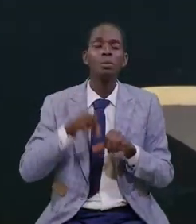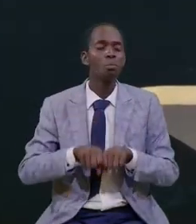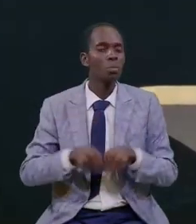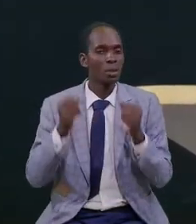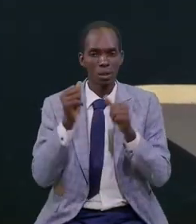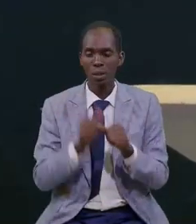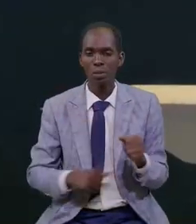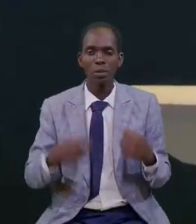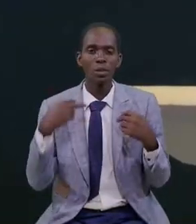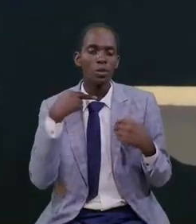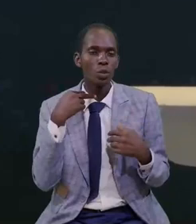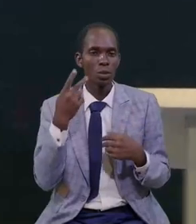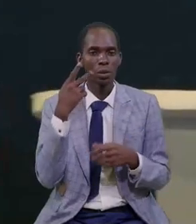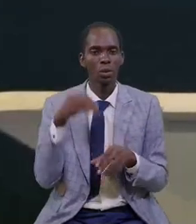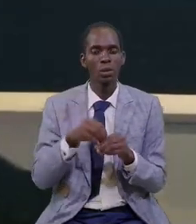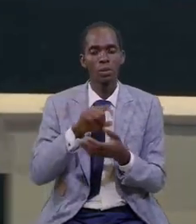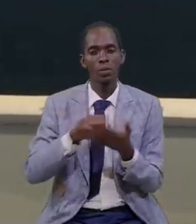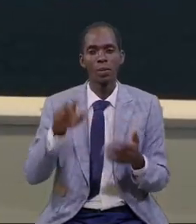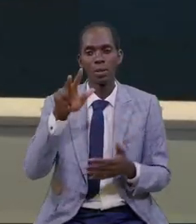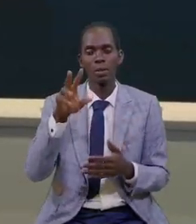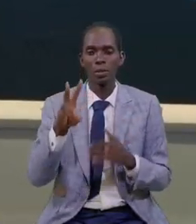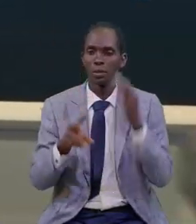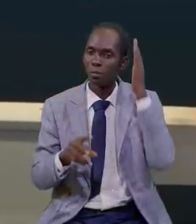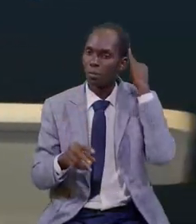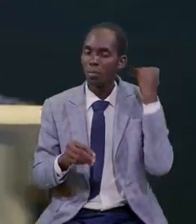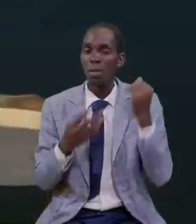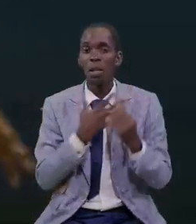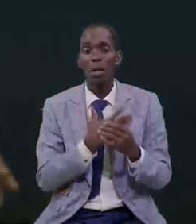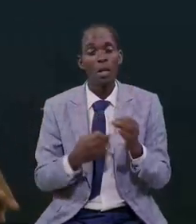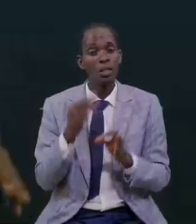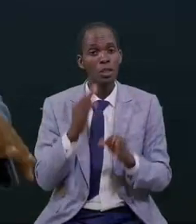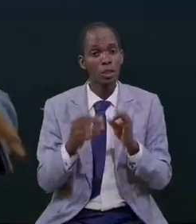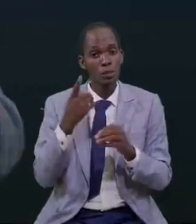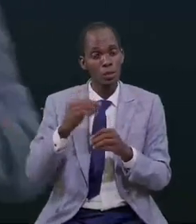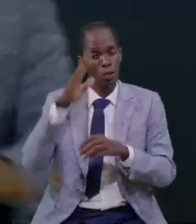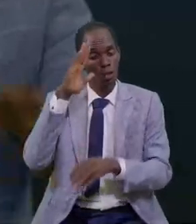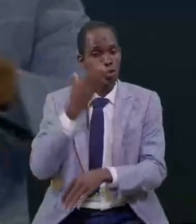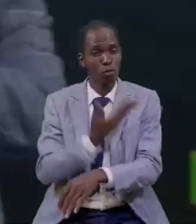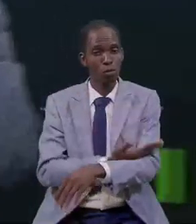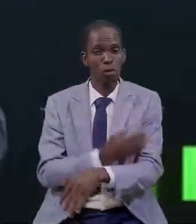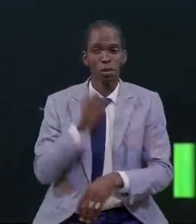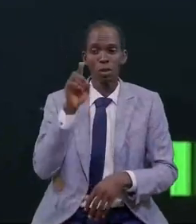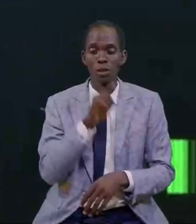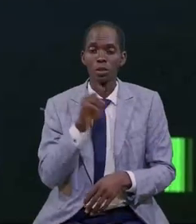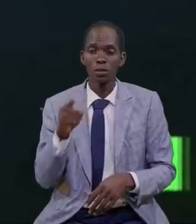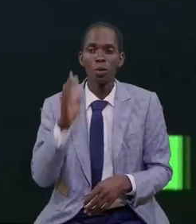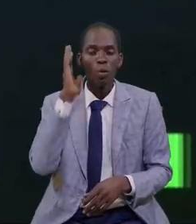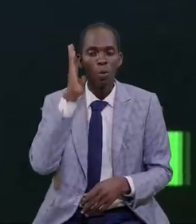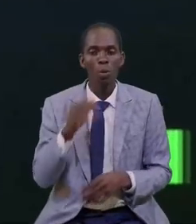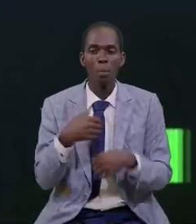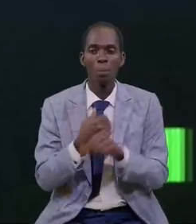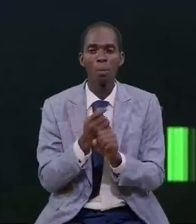nous dit dans le verset 36 et il dit si donc le fils vous a